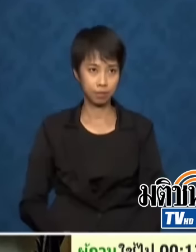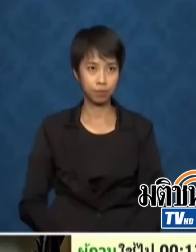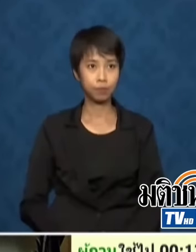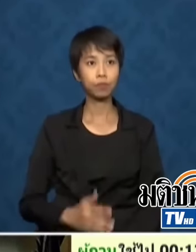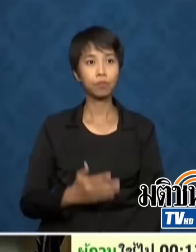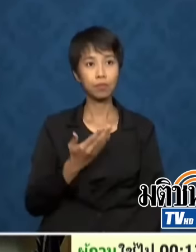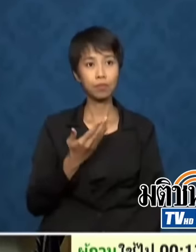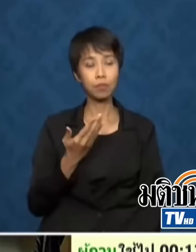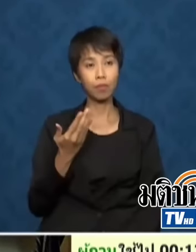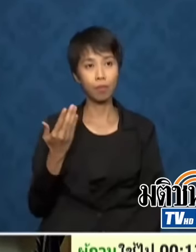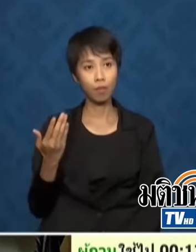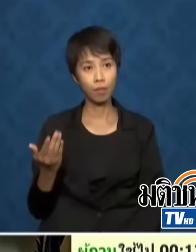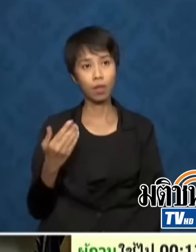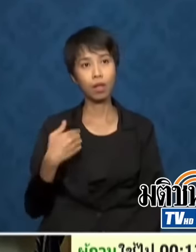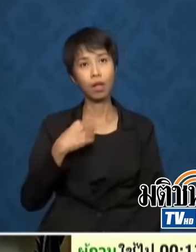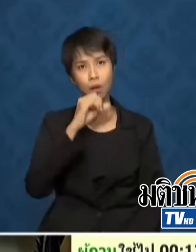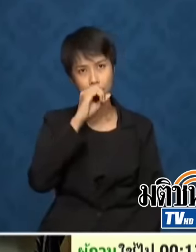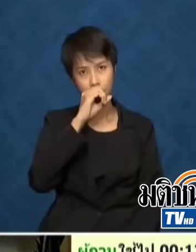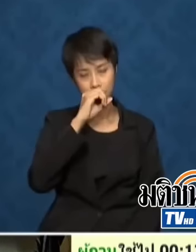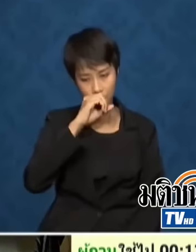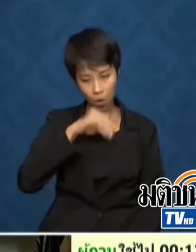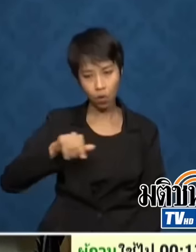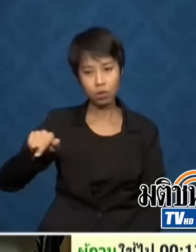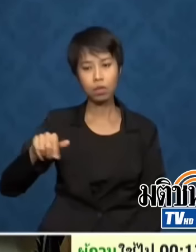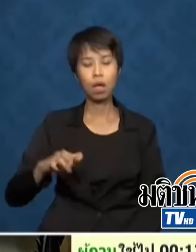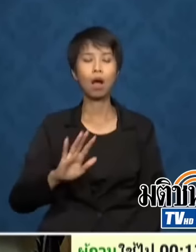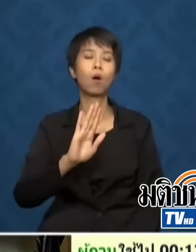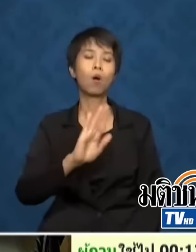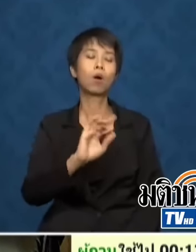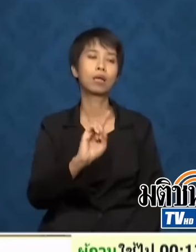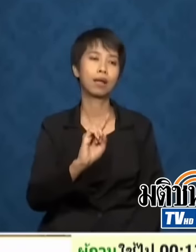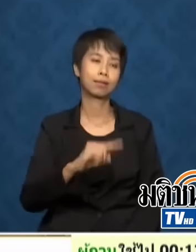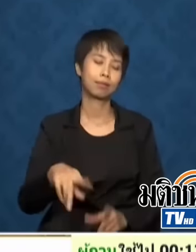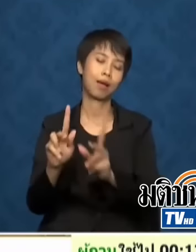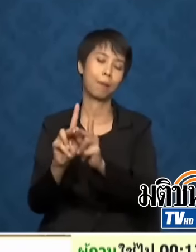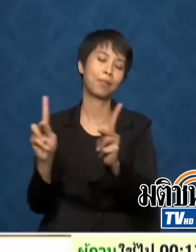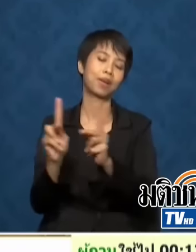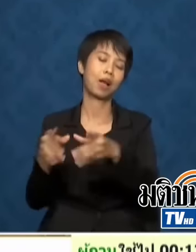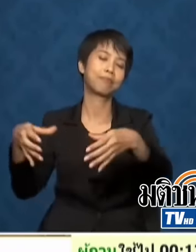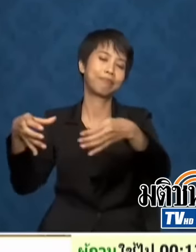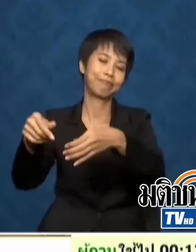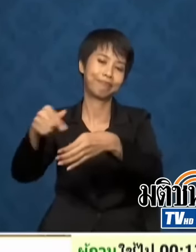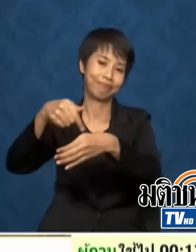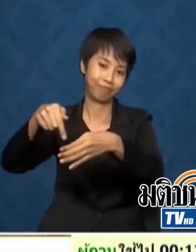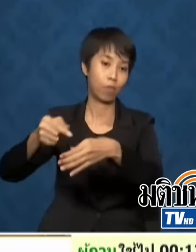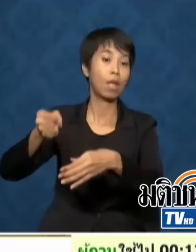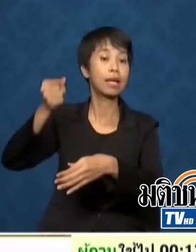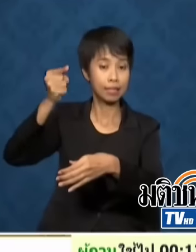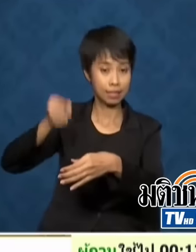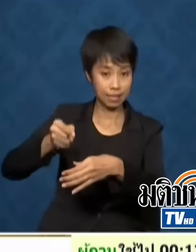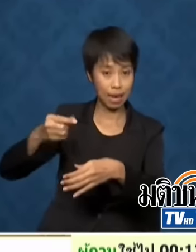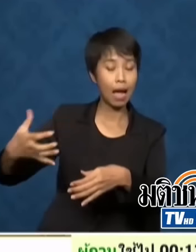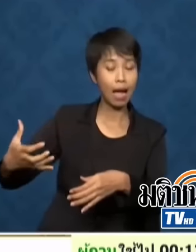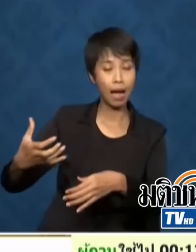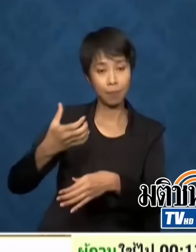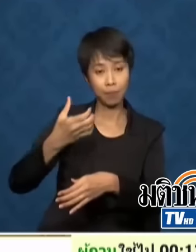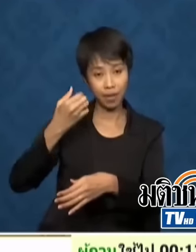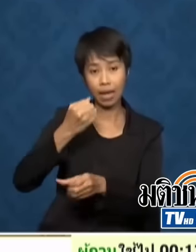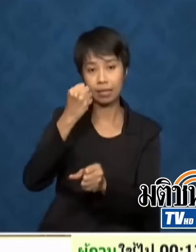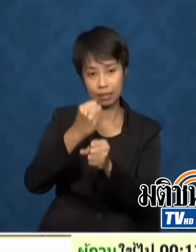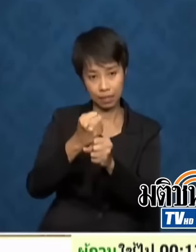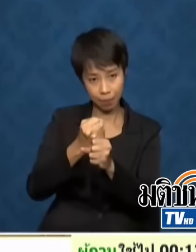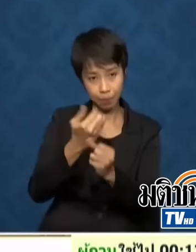อ้ข้อตรงนั้นเนี่ยที่มีการอ้างถึงเนี่ยมันเป็นชั้นกรรมธิการซึ่งสุดท้ายเนี่ยนะครับอำนาจในการที่จะไปใช้นะครับไม่ว่าจะ